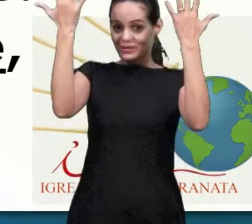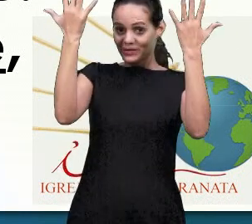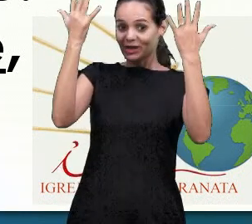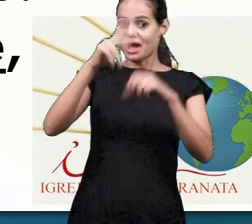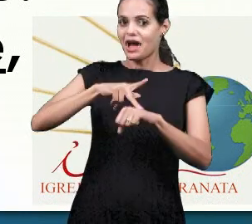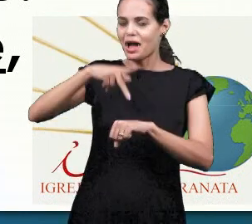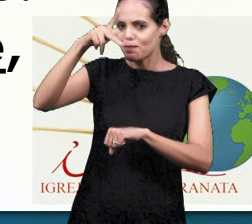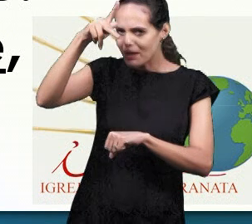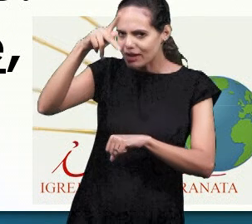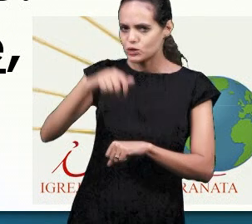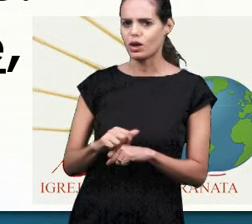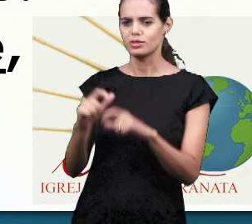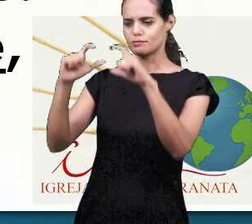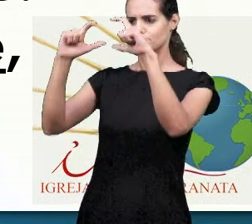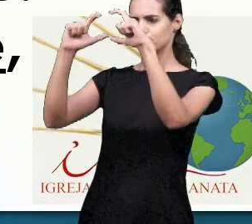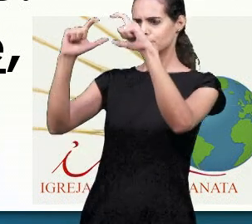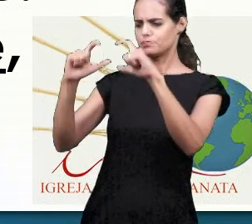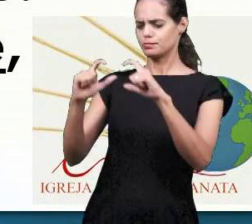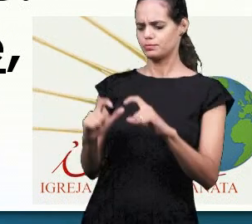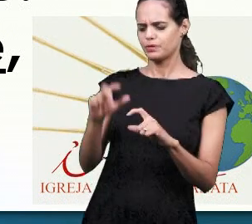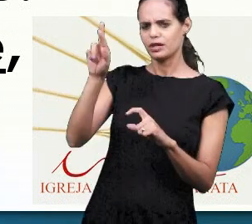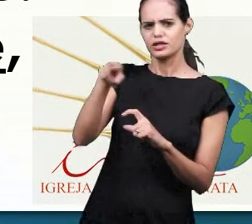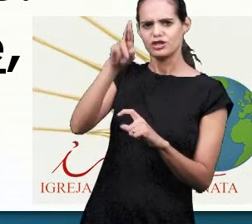X? C'était